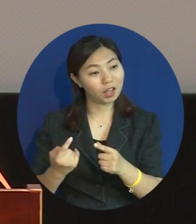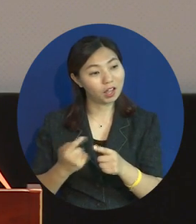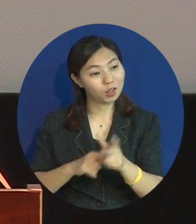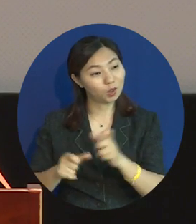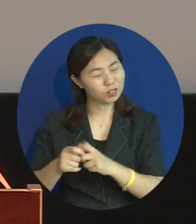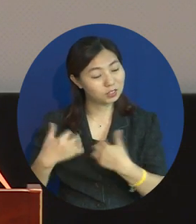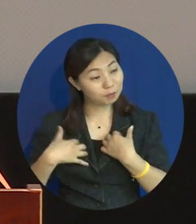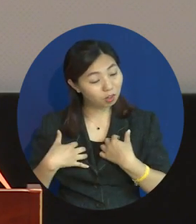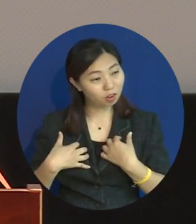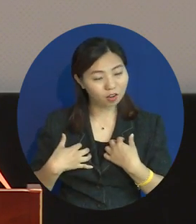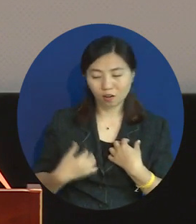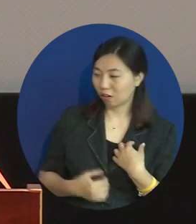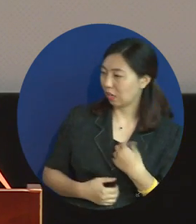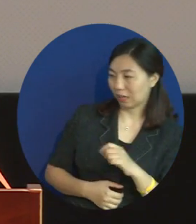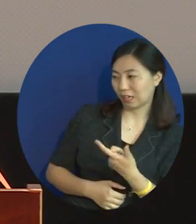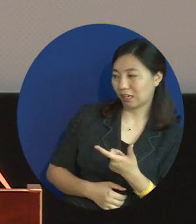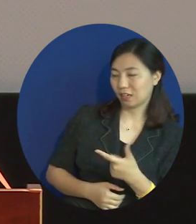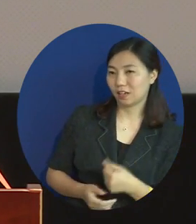아닙니다.